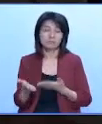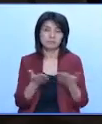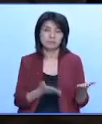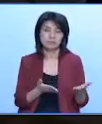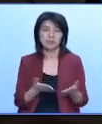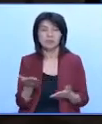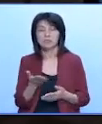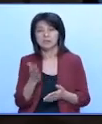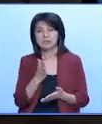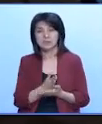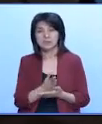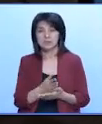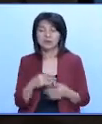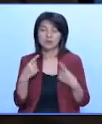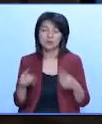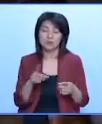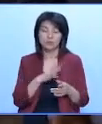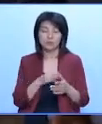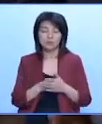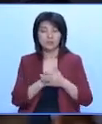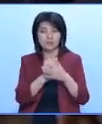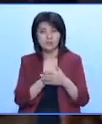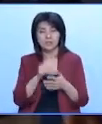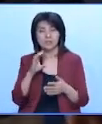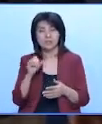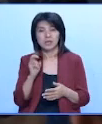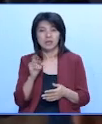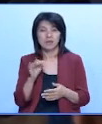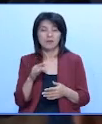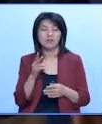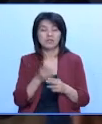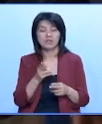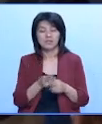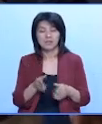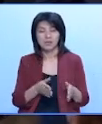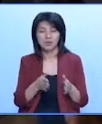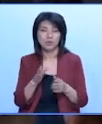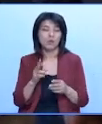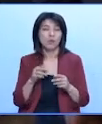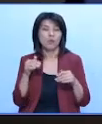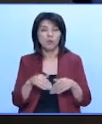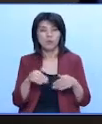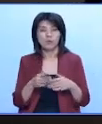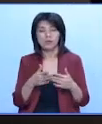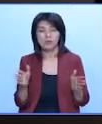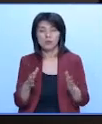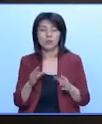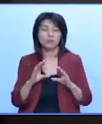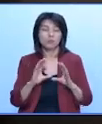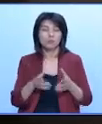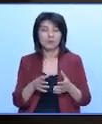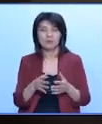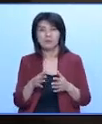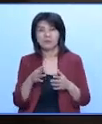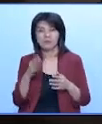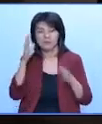социальный проект Абылкаир Скаков поддержал. На Втором Павлодаре, на базе бывшего железнодорожного колледжа, откроют дом детского творчества. Сегодня в микрорайоне, где проживает более